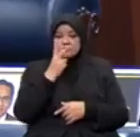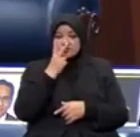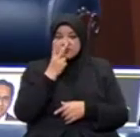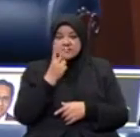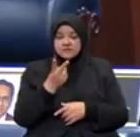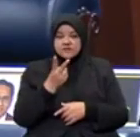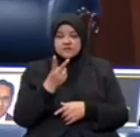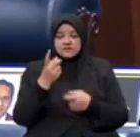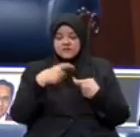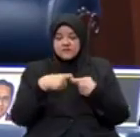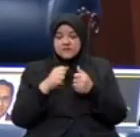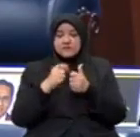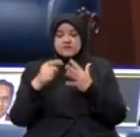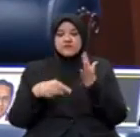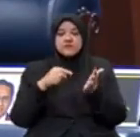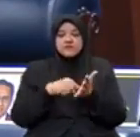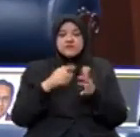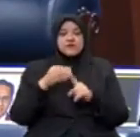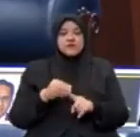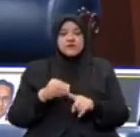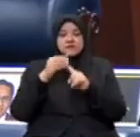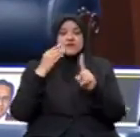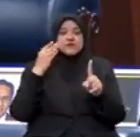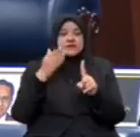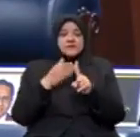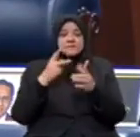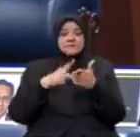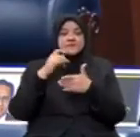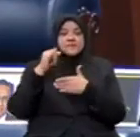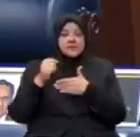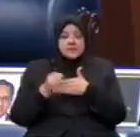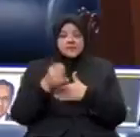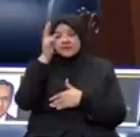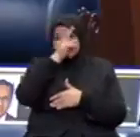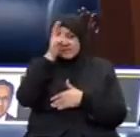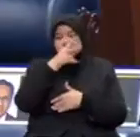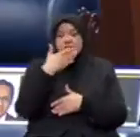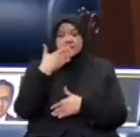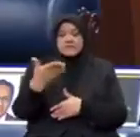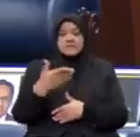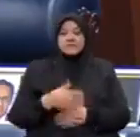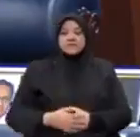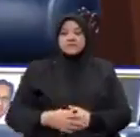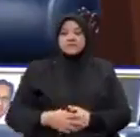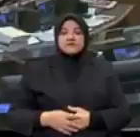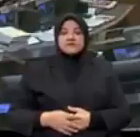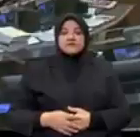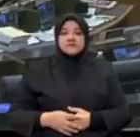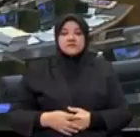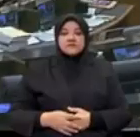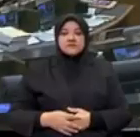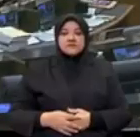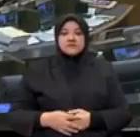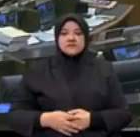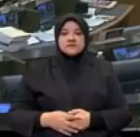melihat tentang perkara ini, khususnya kepada projek-projek kerajaan. Terima kasih. Nombor saya